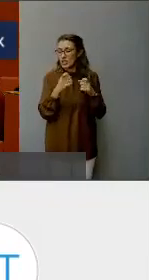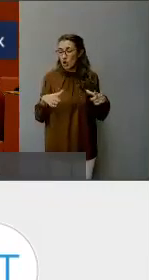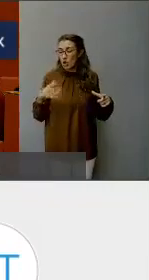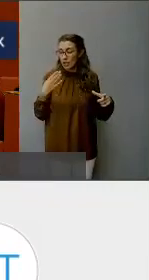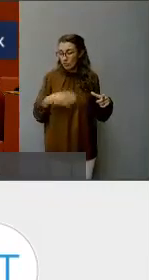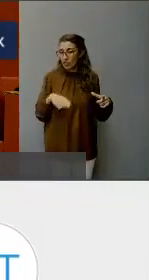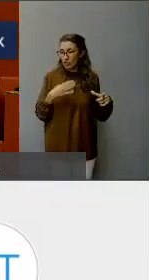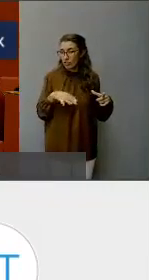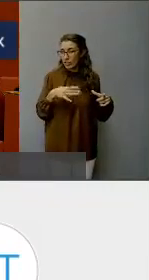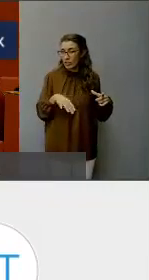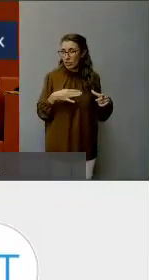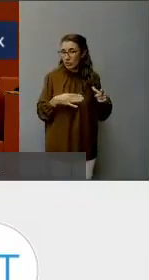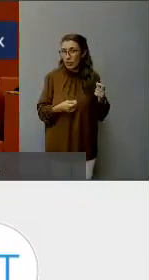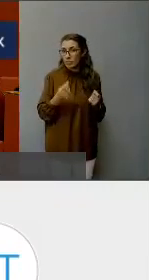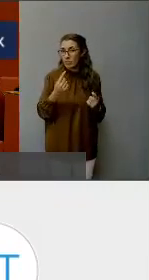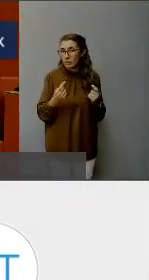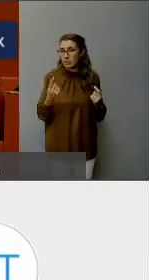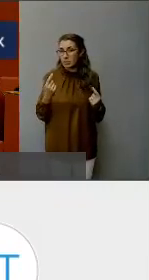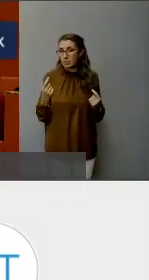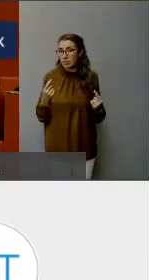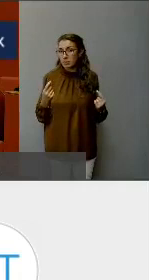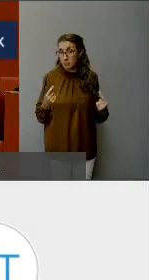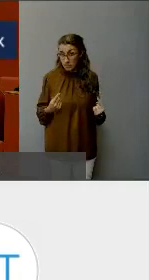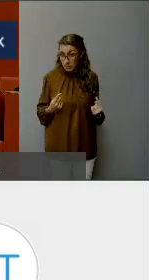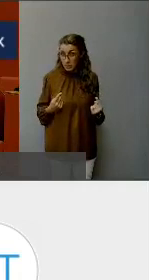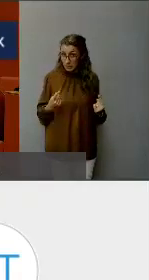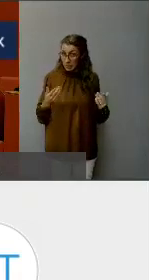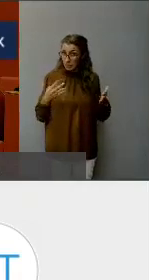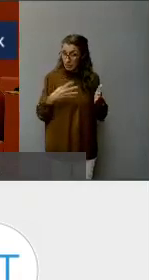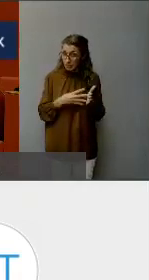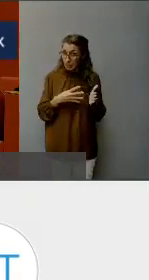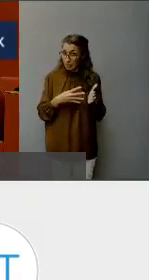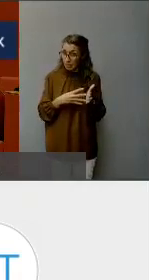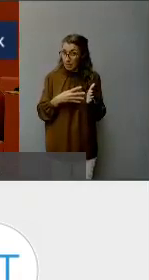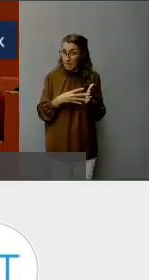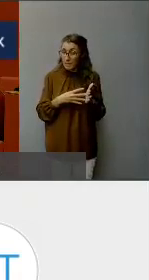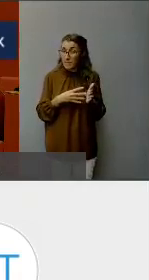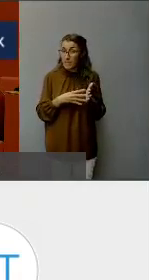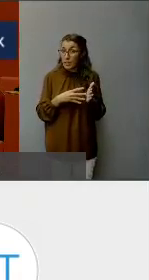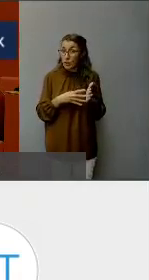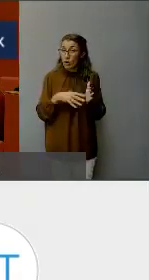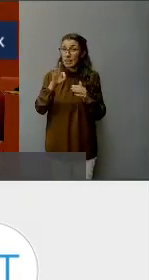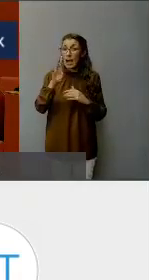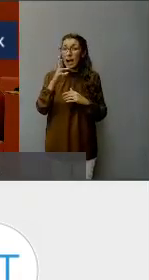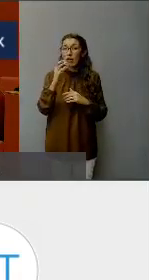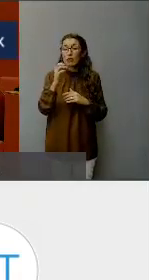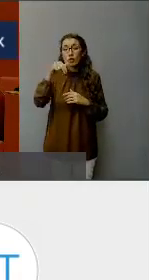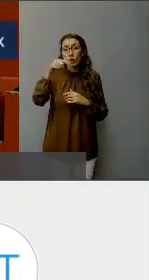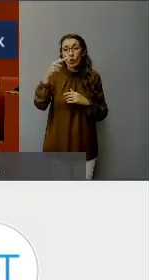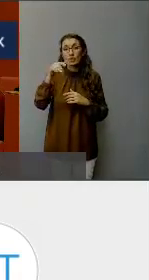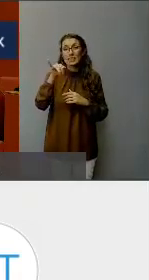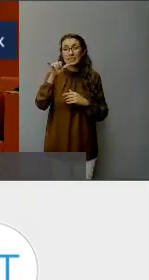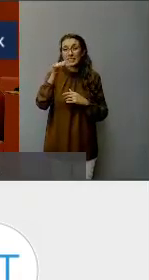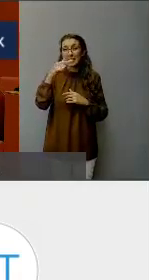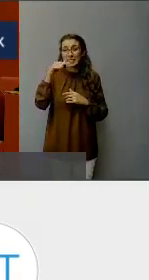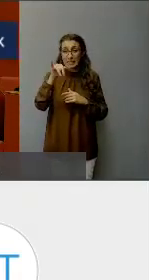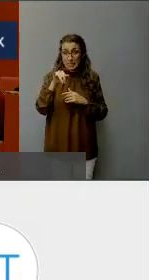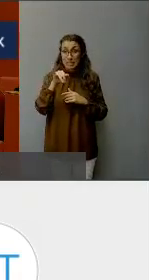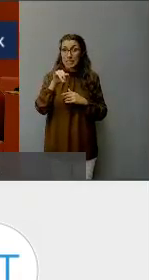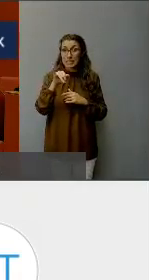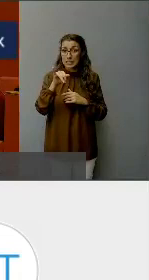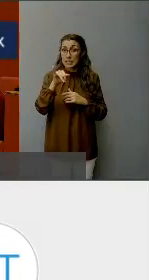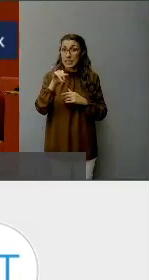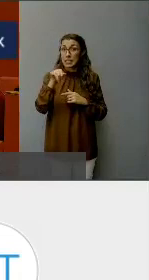trovare i frontisti capita anche naturalmente che i frontisti poi abbiano ereditata lo abbiano difficoltà a